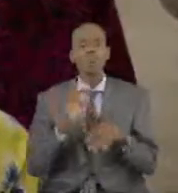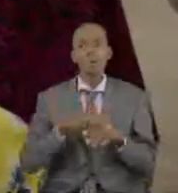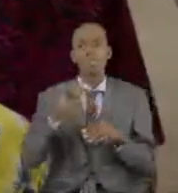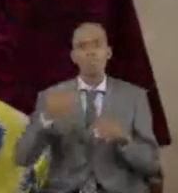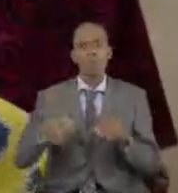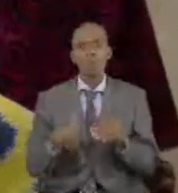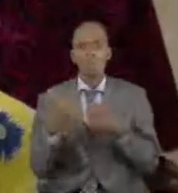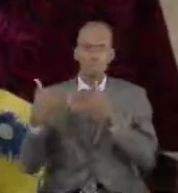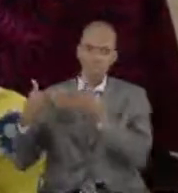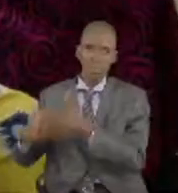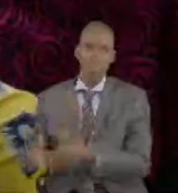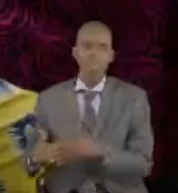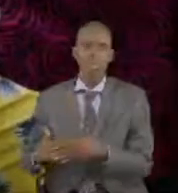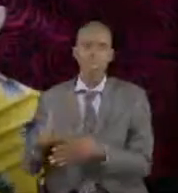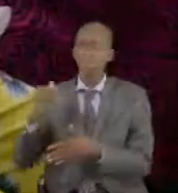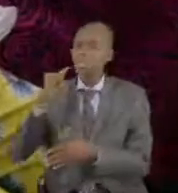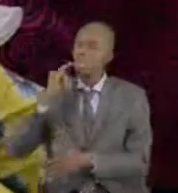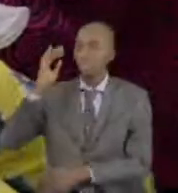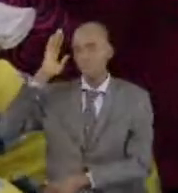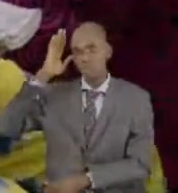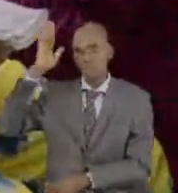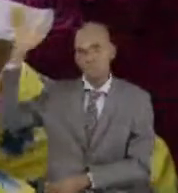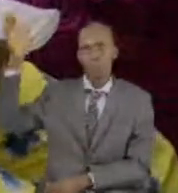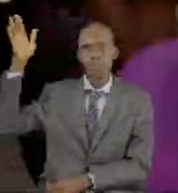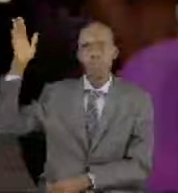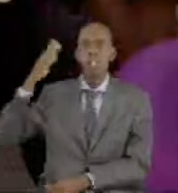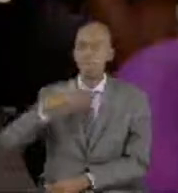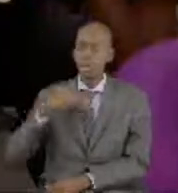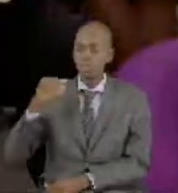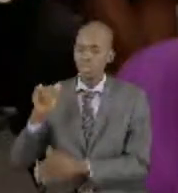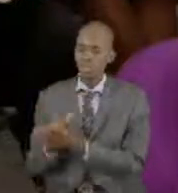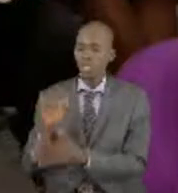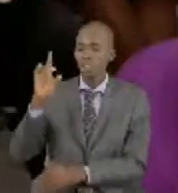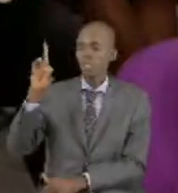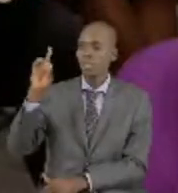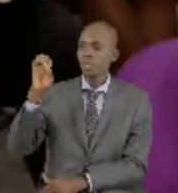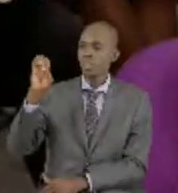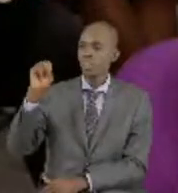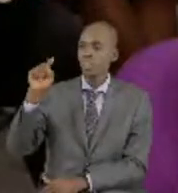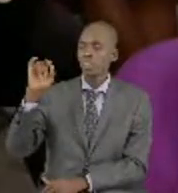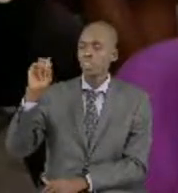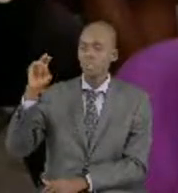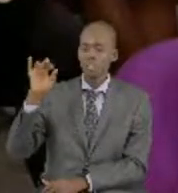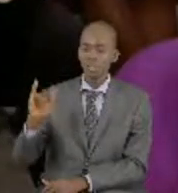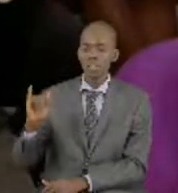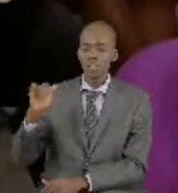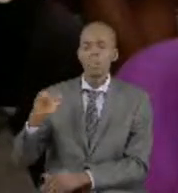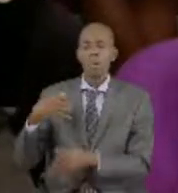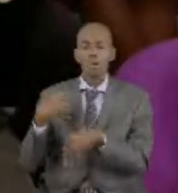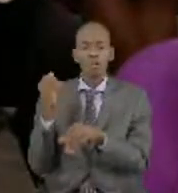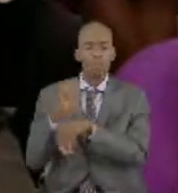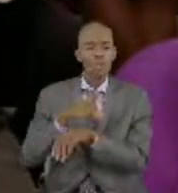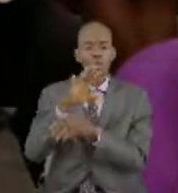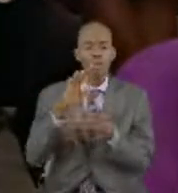balance, la destinée, et cette destinée surpasse, dépasse en poids votre